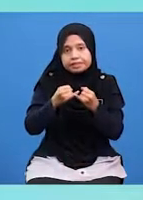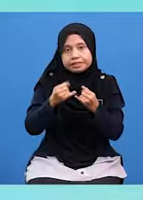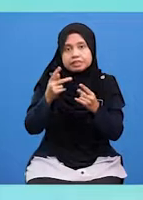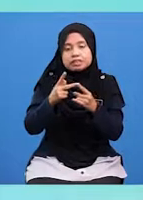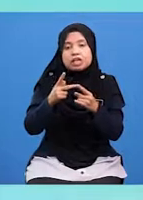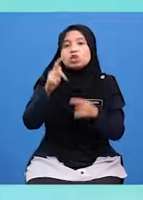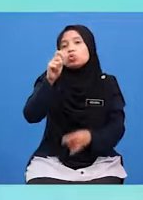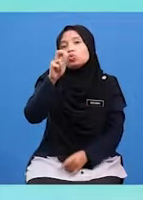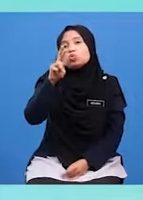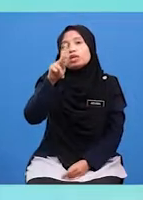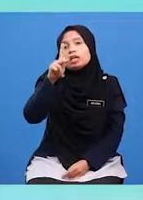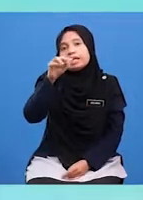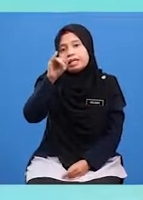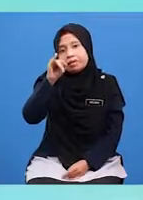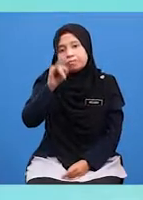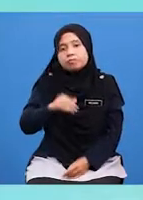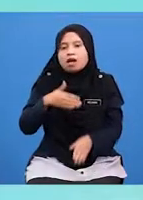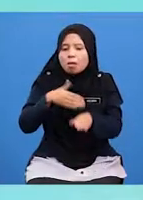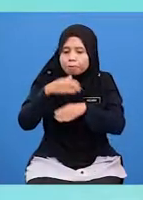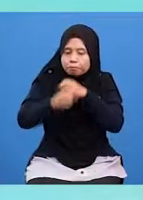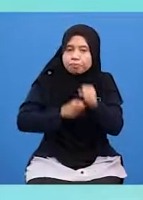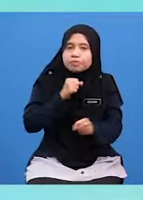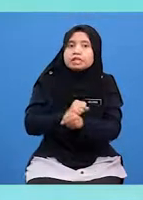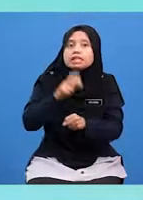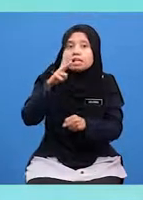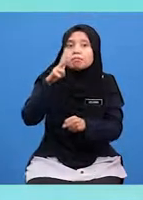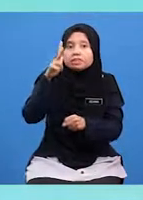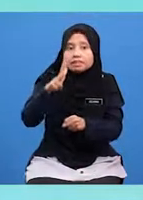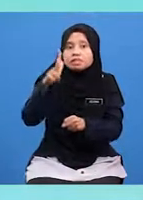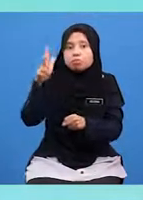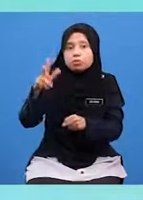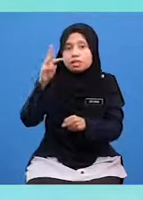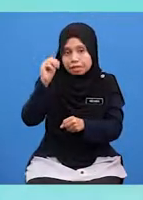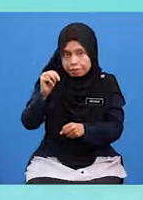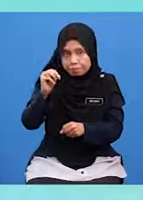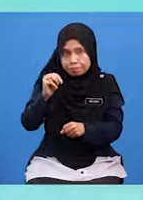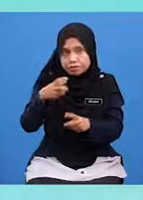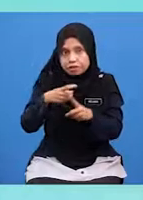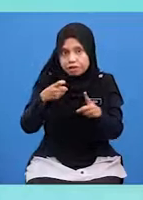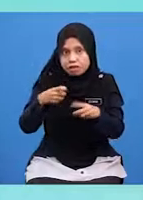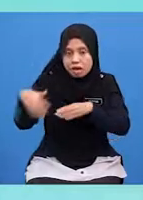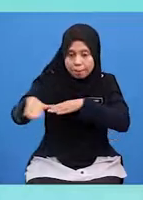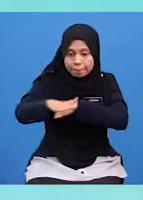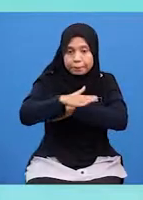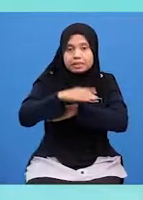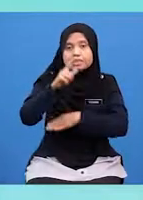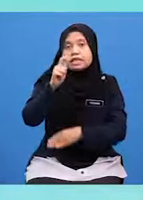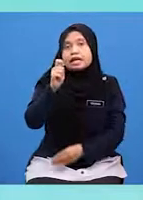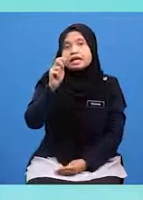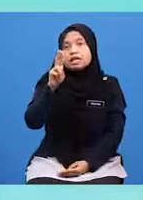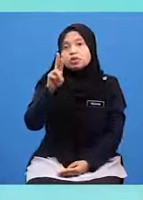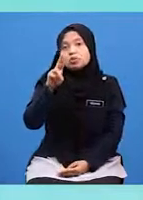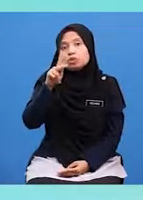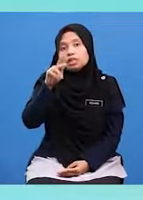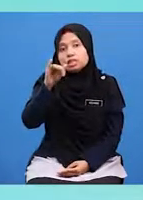Turki. Pada tahun 1333 Masihi, dari pantai Turki menuju ke pantai